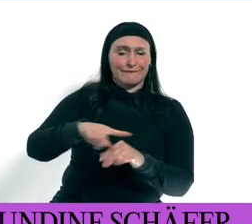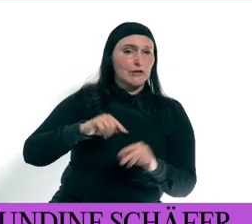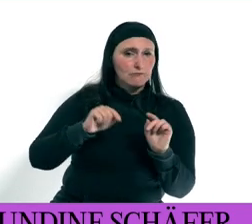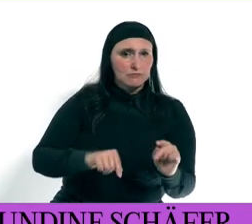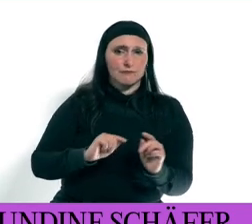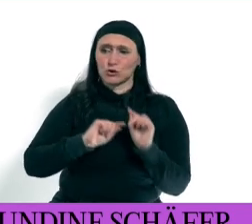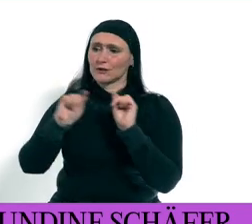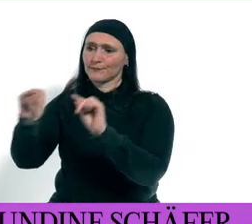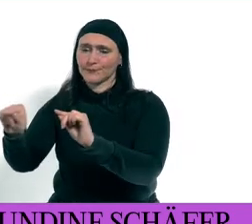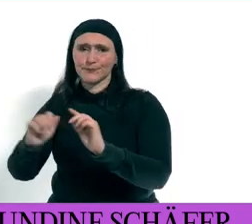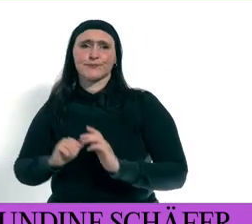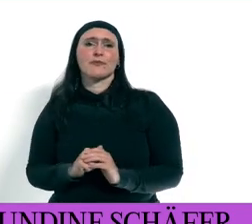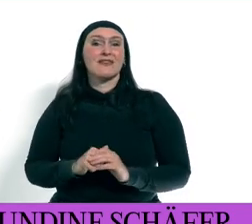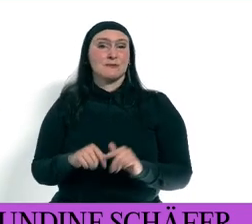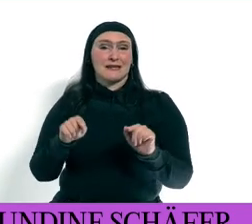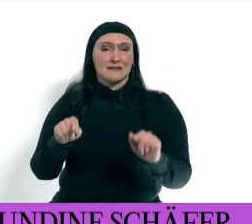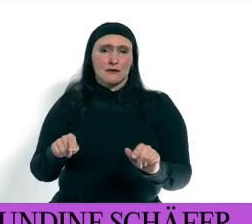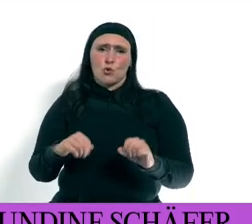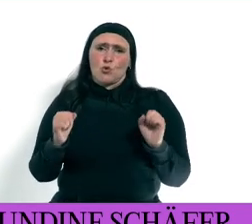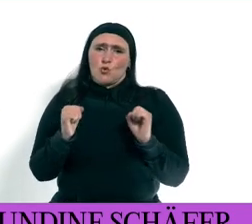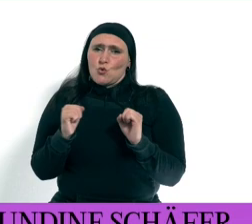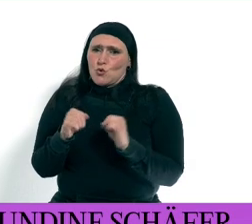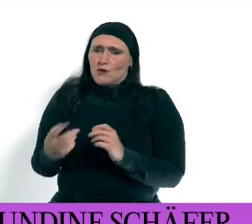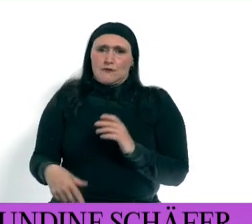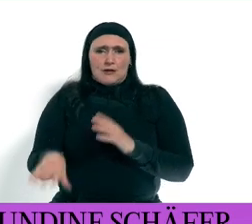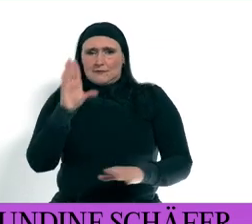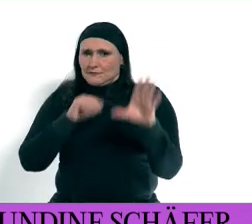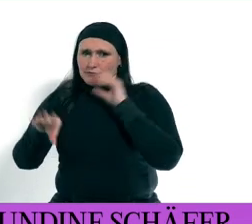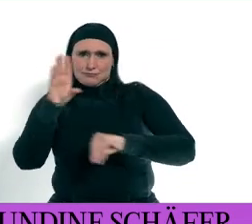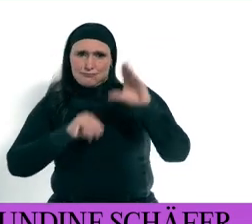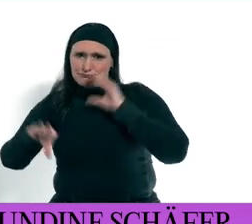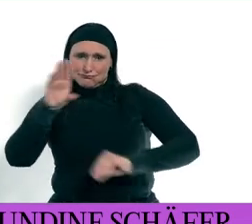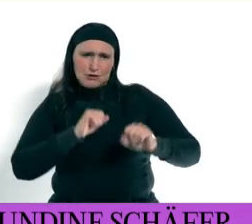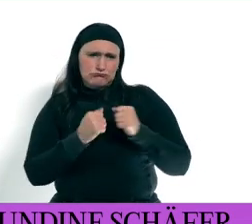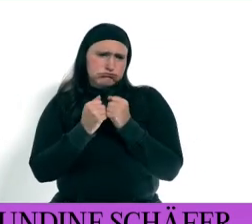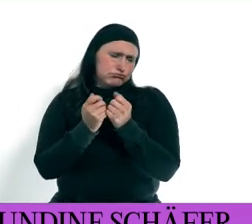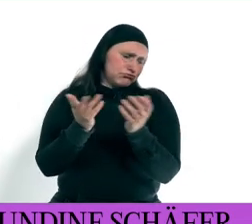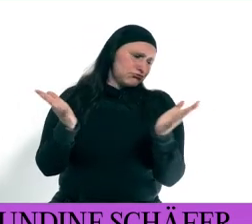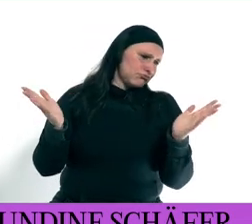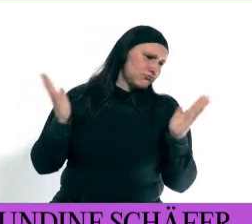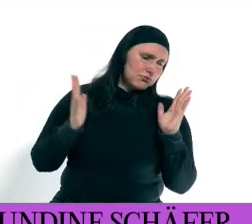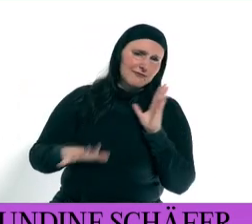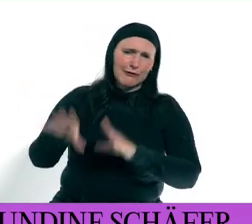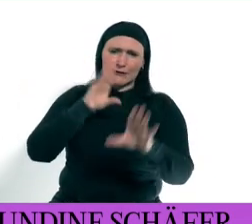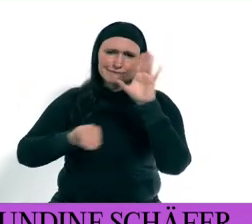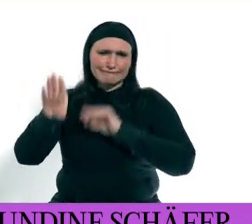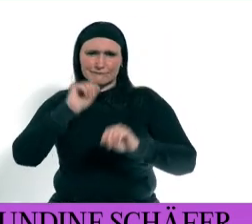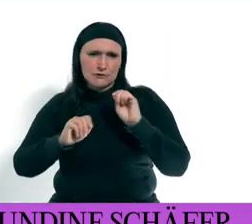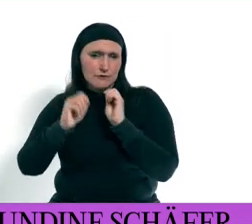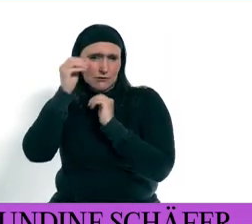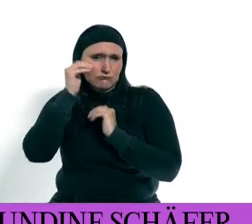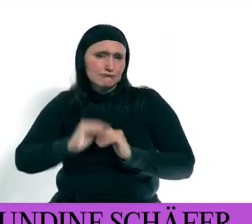nutzen. Jetzt haben wir sehr, sehr viel Nachfrage seitens der Kunstschaffenden, aber auch seitens